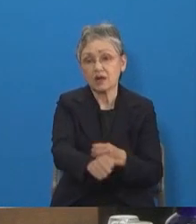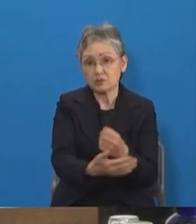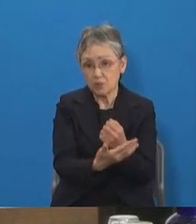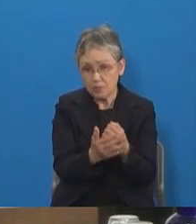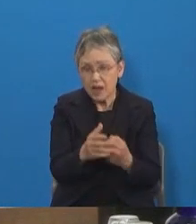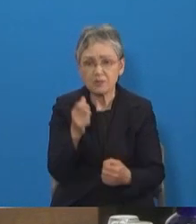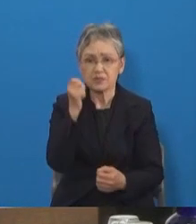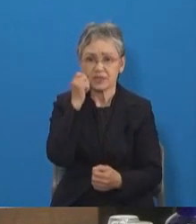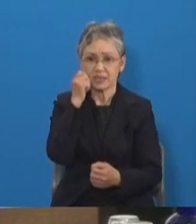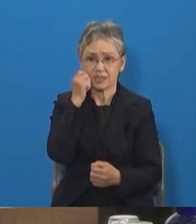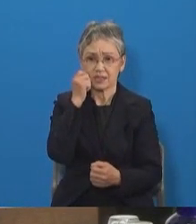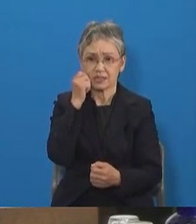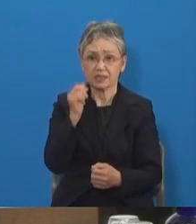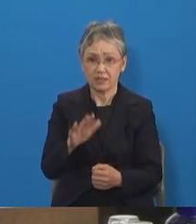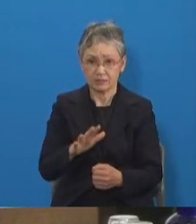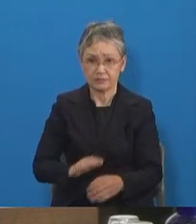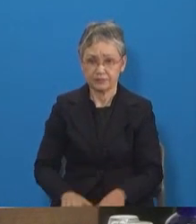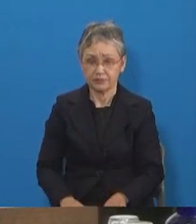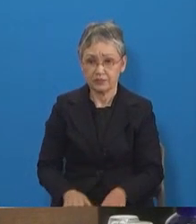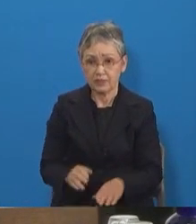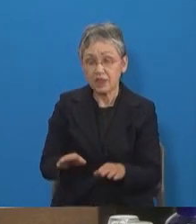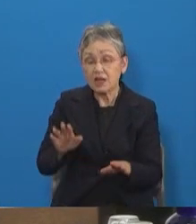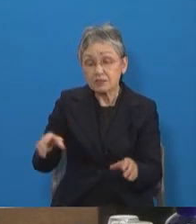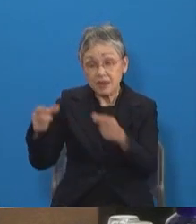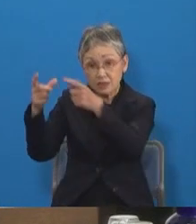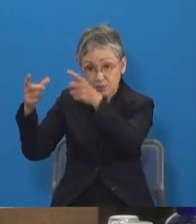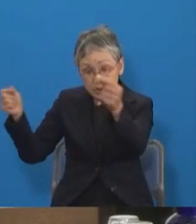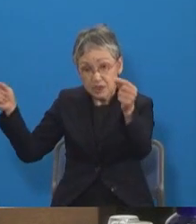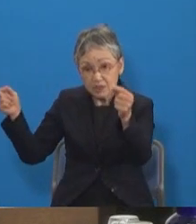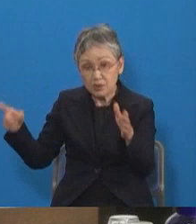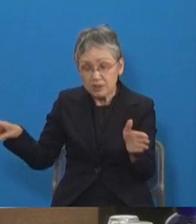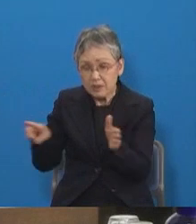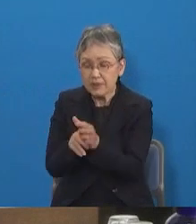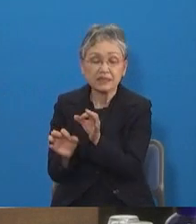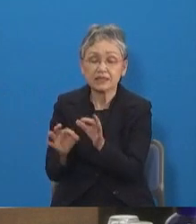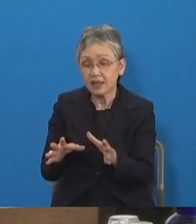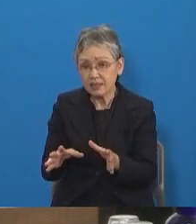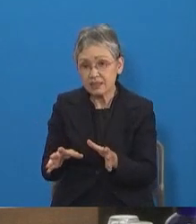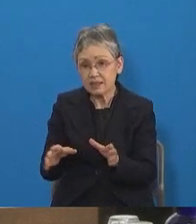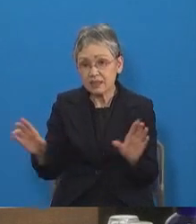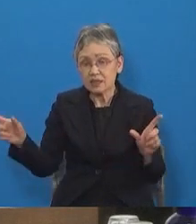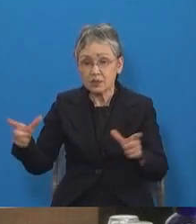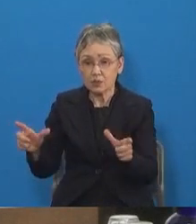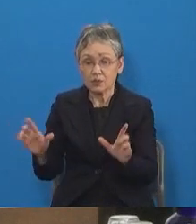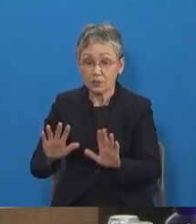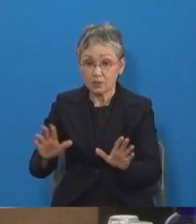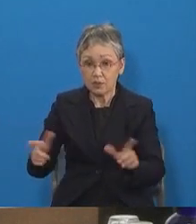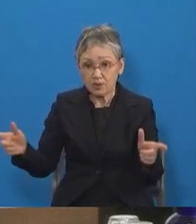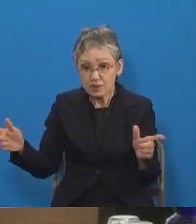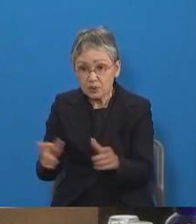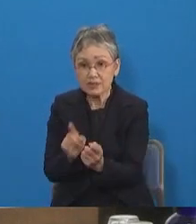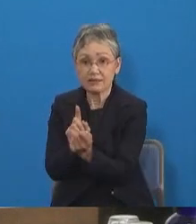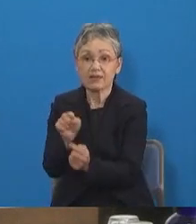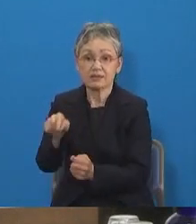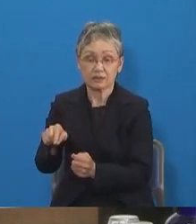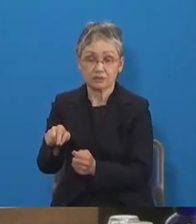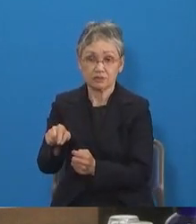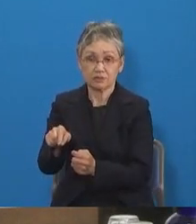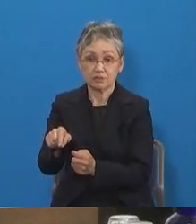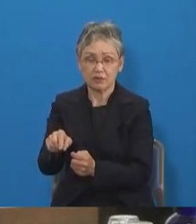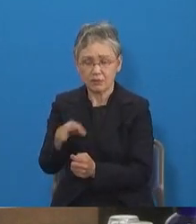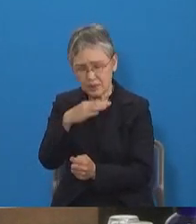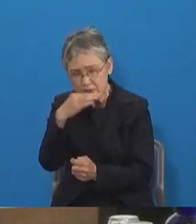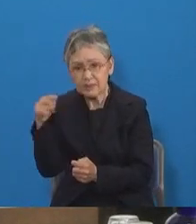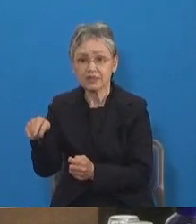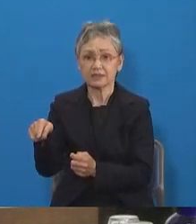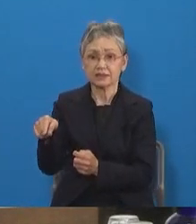打ち出されました次元の異なる少子化対策、これは素晴らしいことでありますけど、このたたき台に盛り込まれた